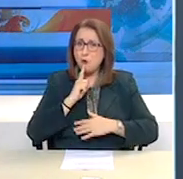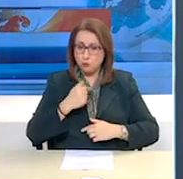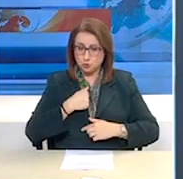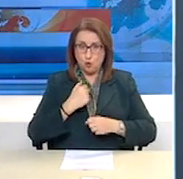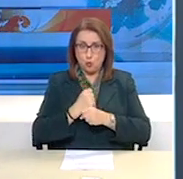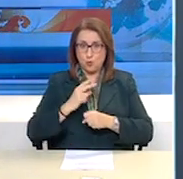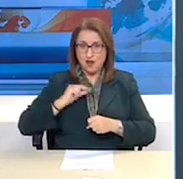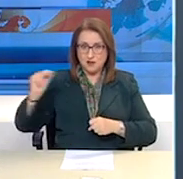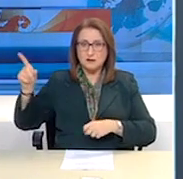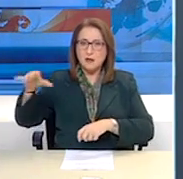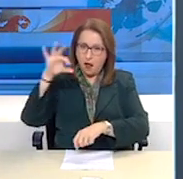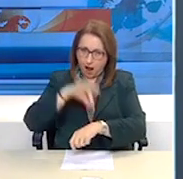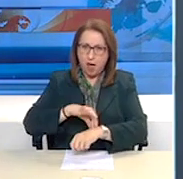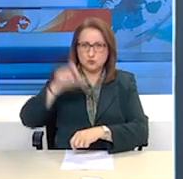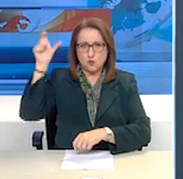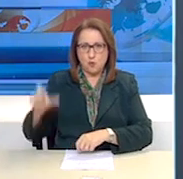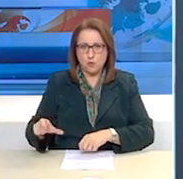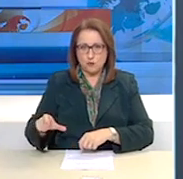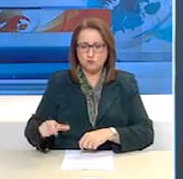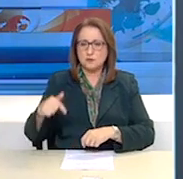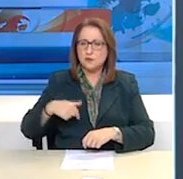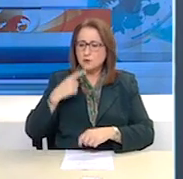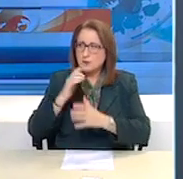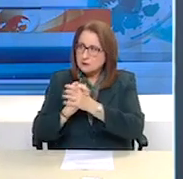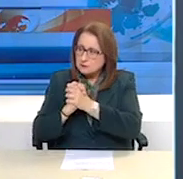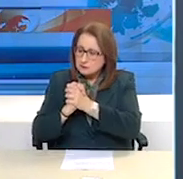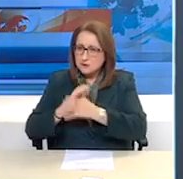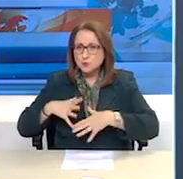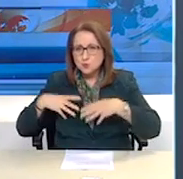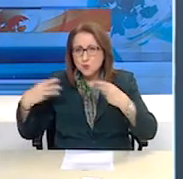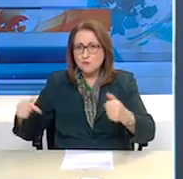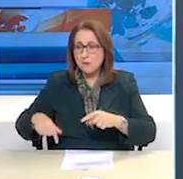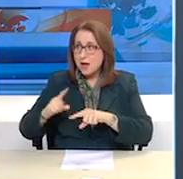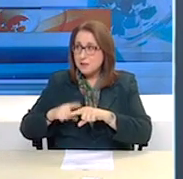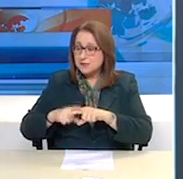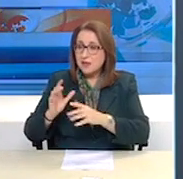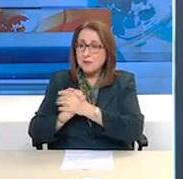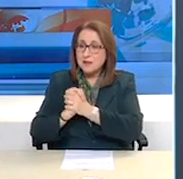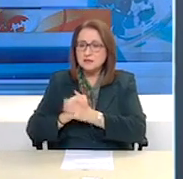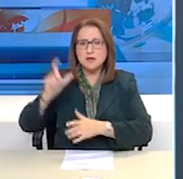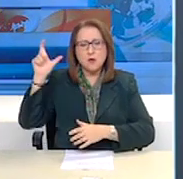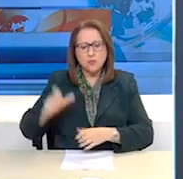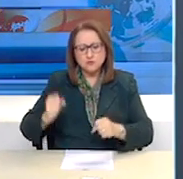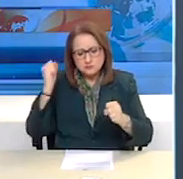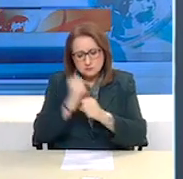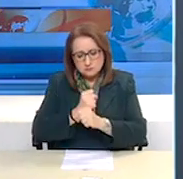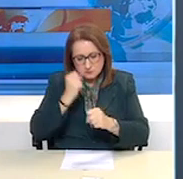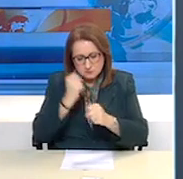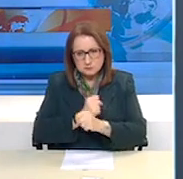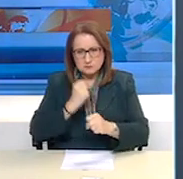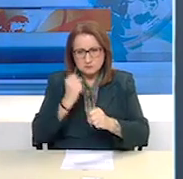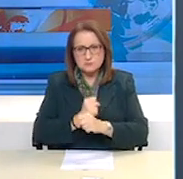ευχήθηκα και του στέλνω και επίσημα από την Ελλάδα θερμά περαστικά. Μου είπε ότι συνηθίζει να δουλεύει με